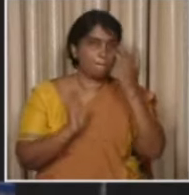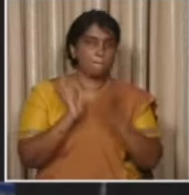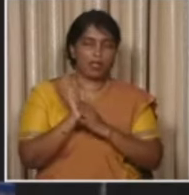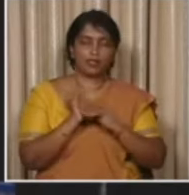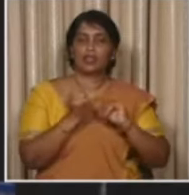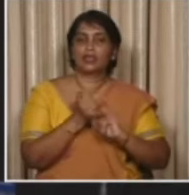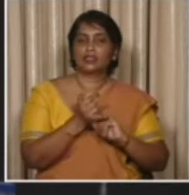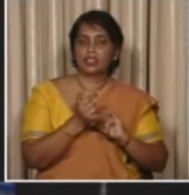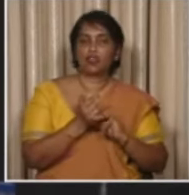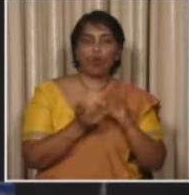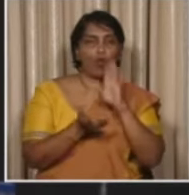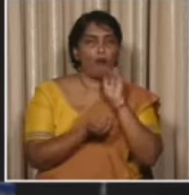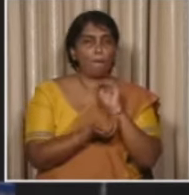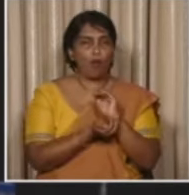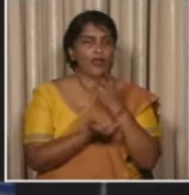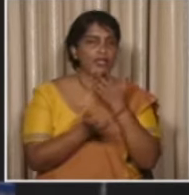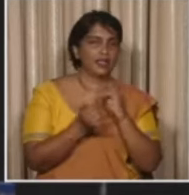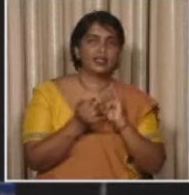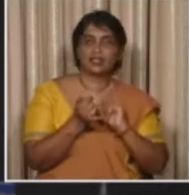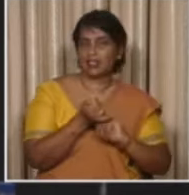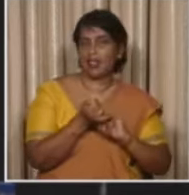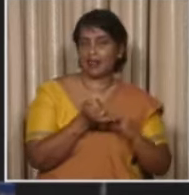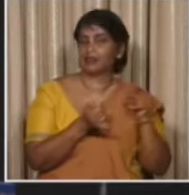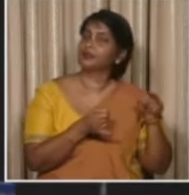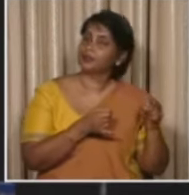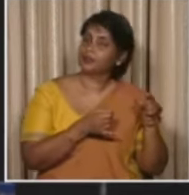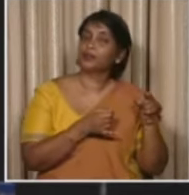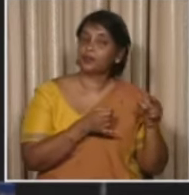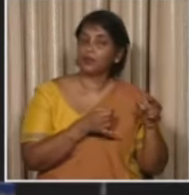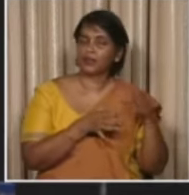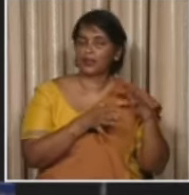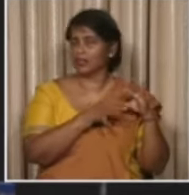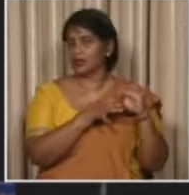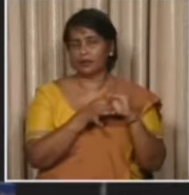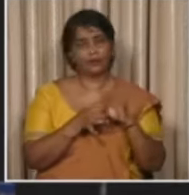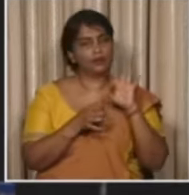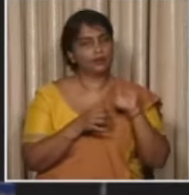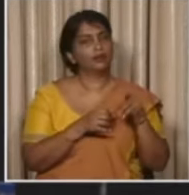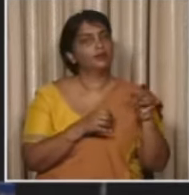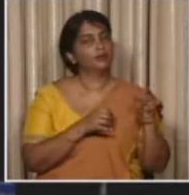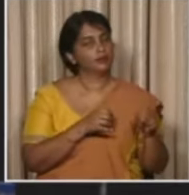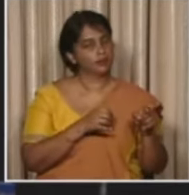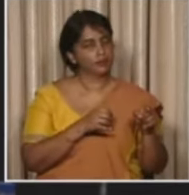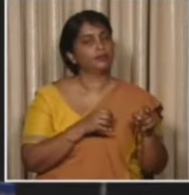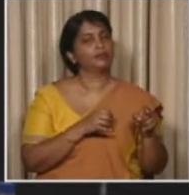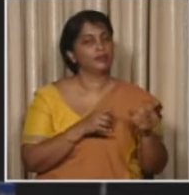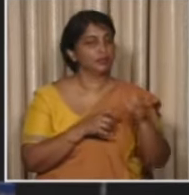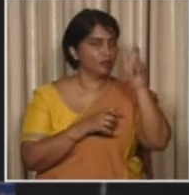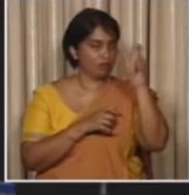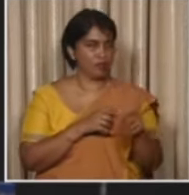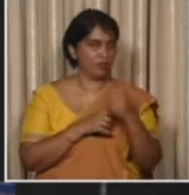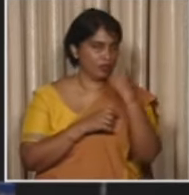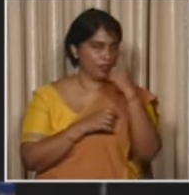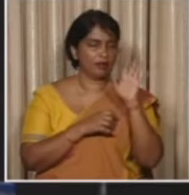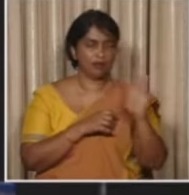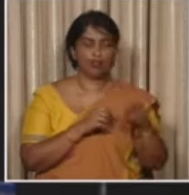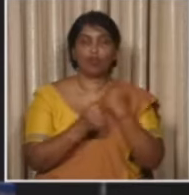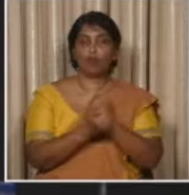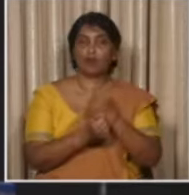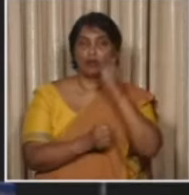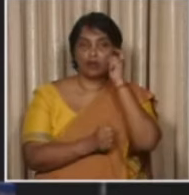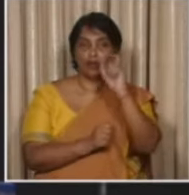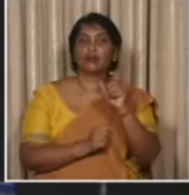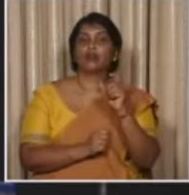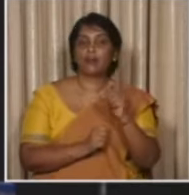නැත්නම් පොඩි සහරාන්. මේ පොඩි සහරාන් එක්ක සම්බන්ධතා පවත්වපු නිලධාරියෙක් ඉන්නවා, පොලිස් පරීක්ෂක